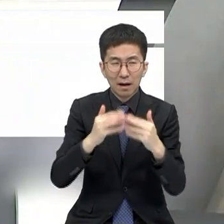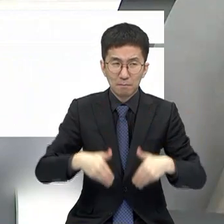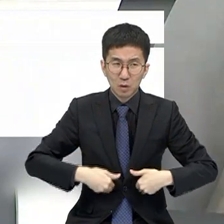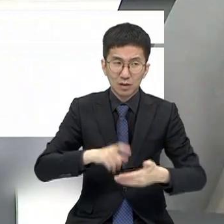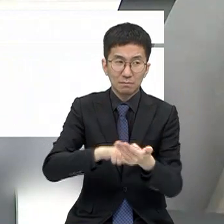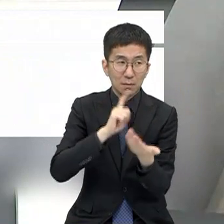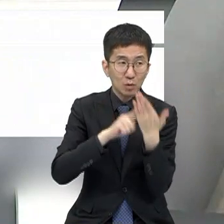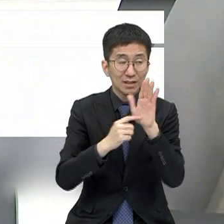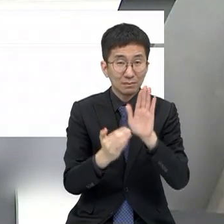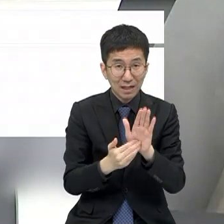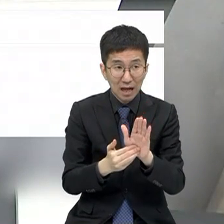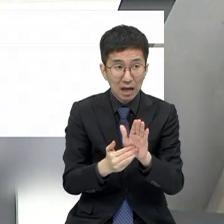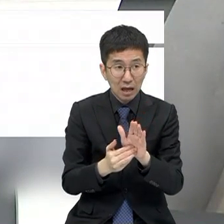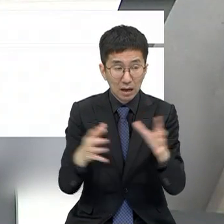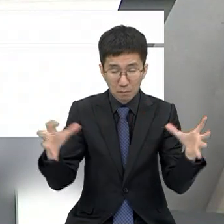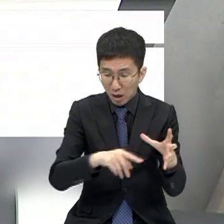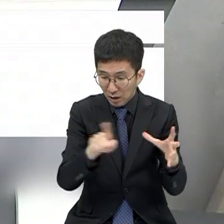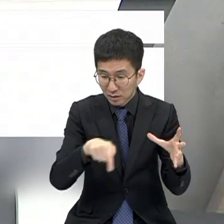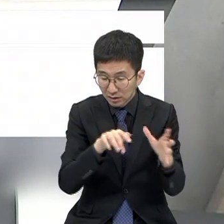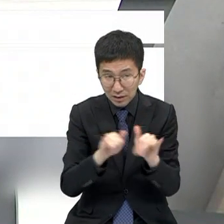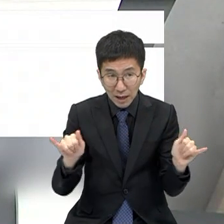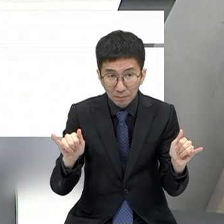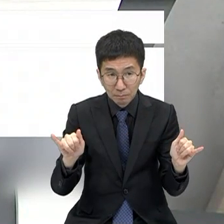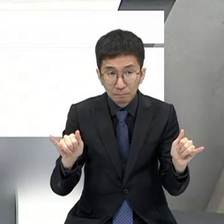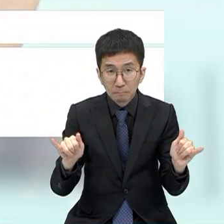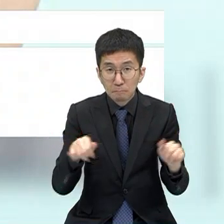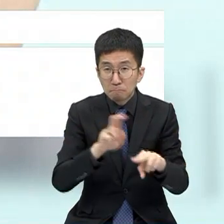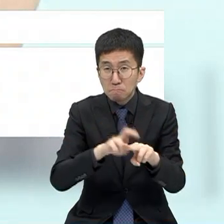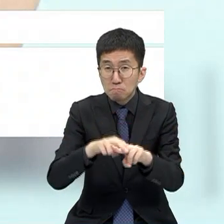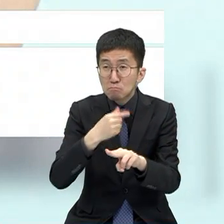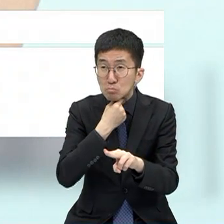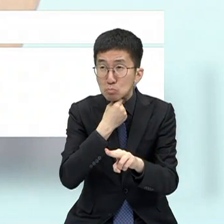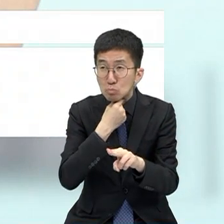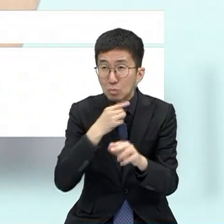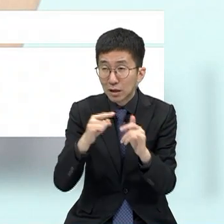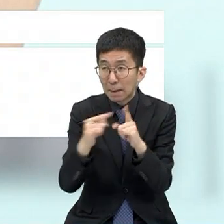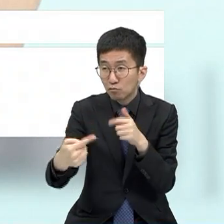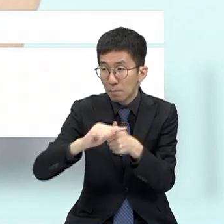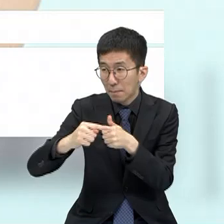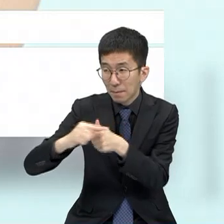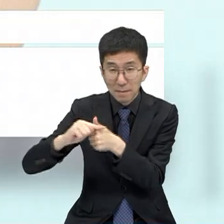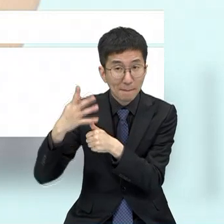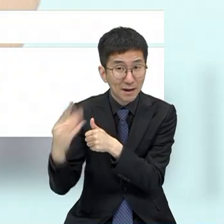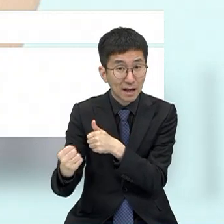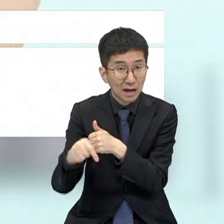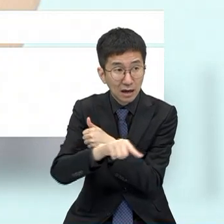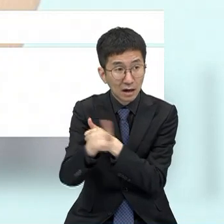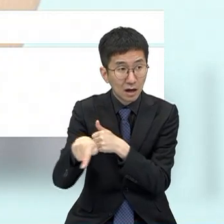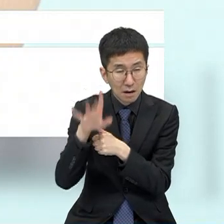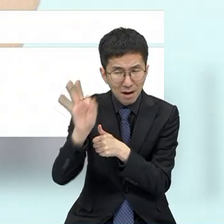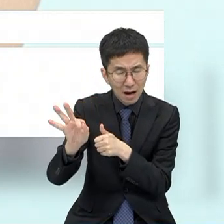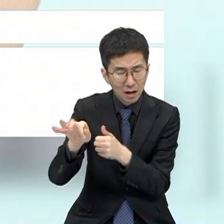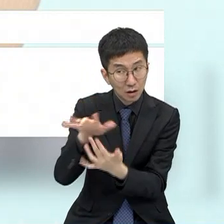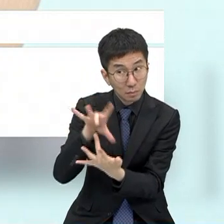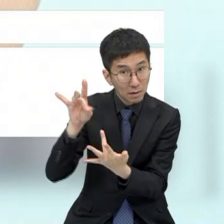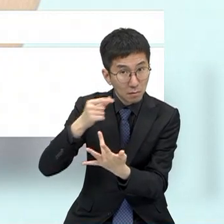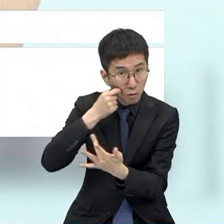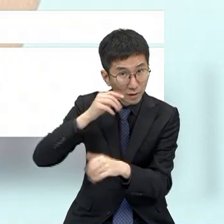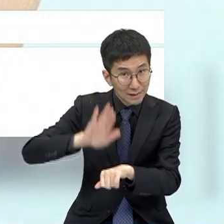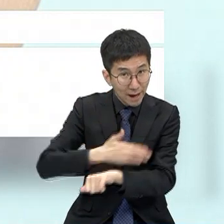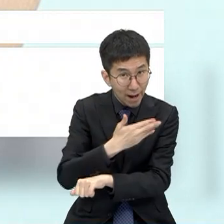사람들을 가리켜서 자리사냥꾼이라고 이렇게 얘기를 하는데 그런 사람들을 갖다가 제대로 잘 선별을 하지